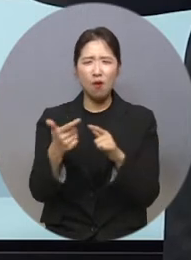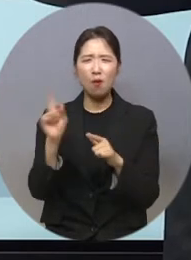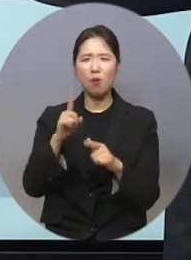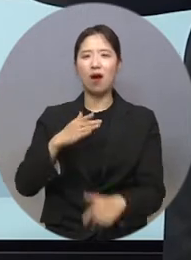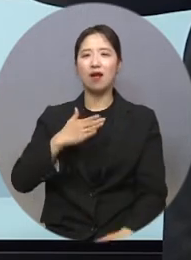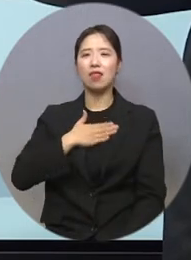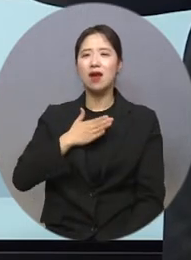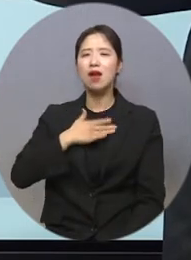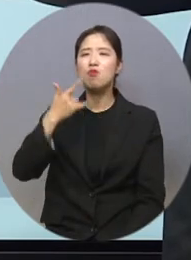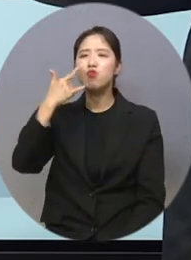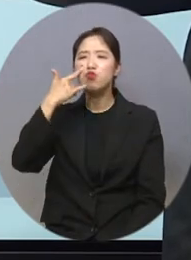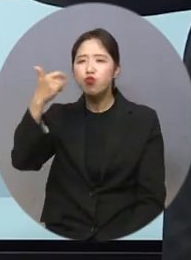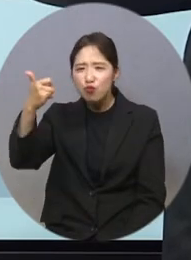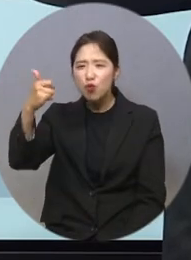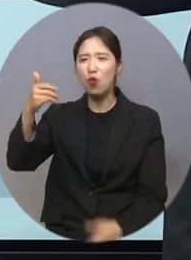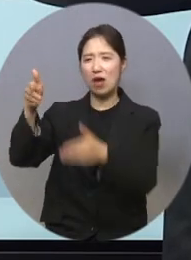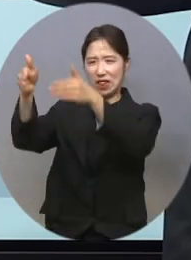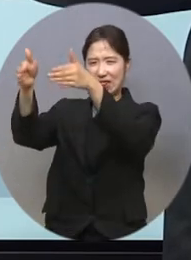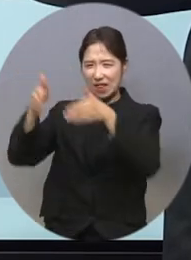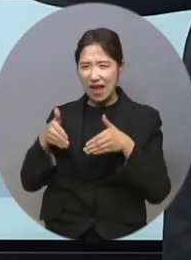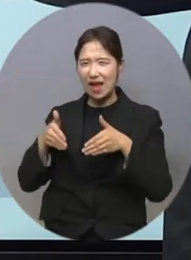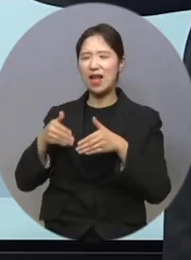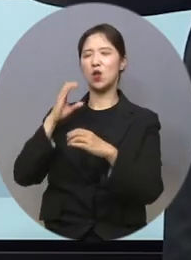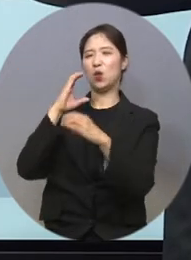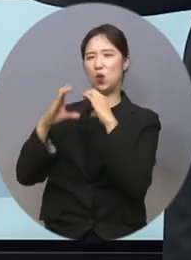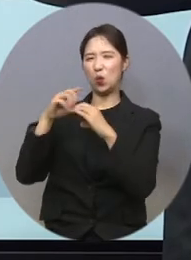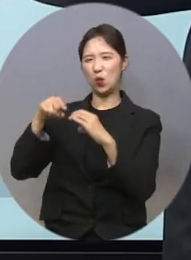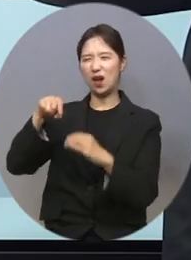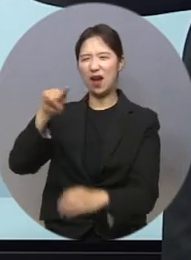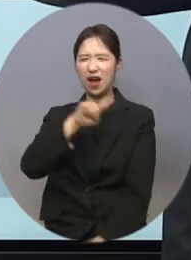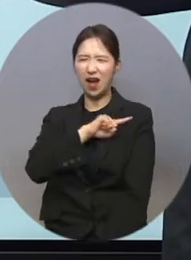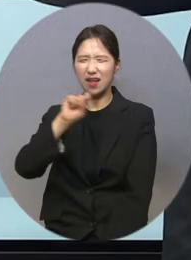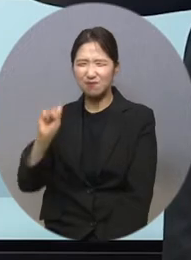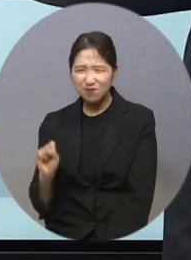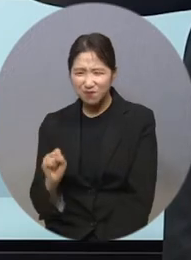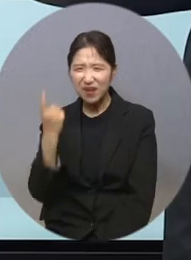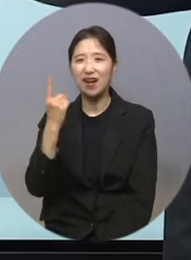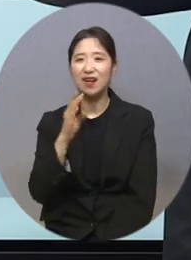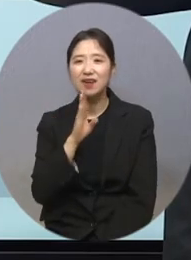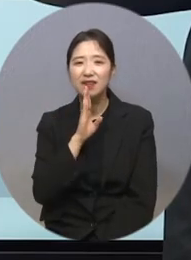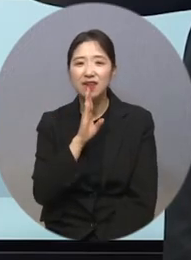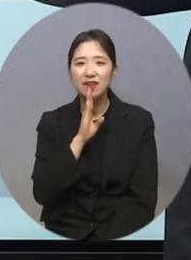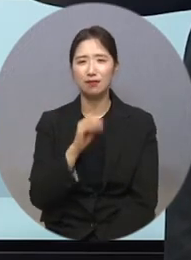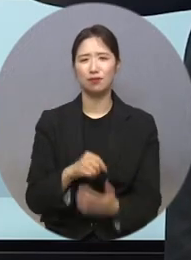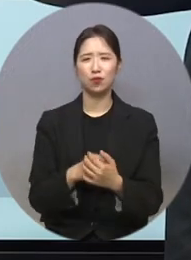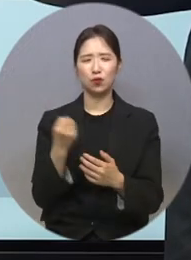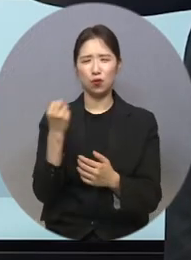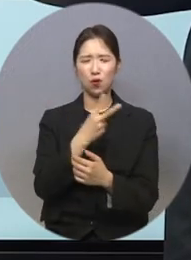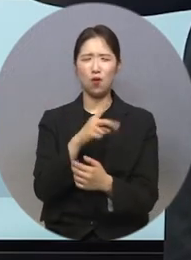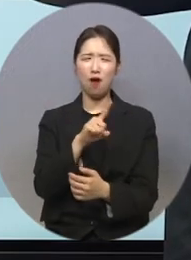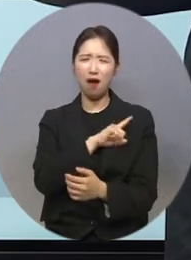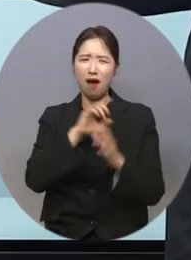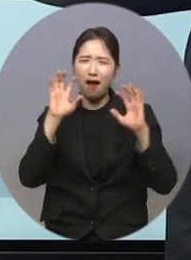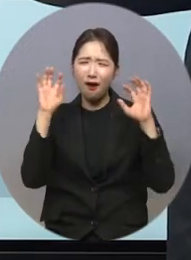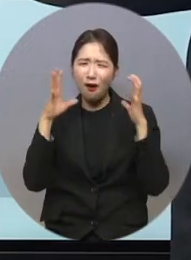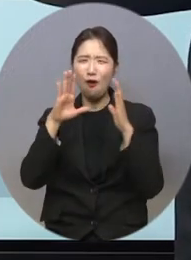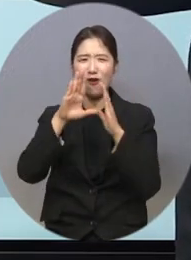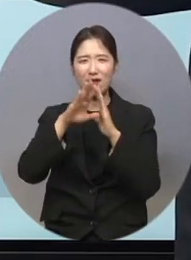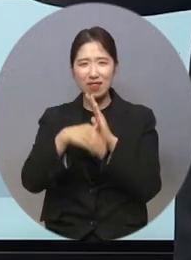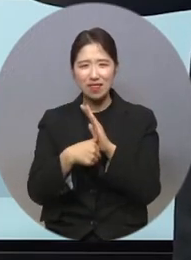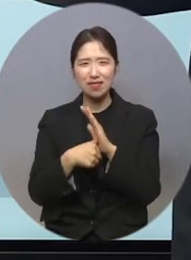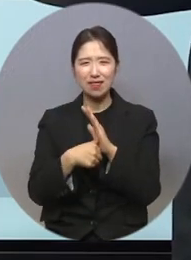일단 우리 부모님과의 소통에 있어서부터 출발하지 않으셨나. 그리고 아주 어릴 때 그런 뭐랄까요?